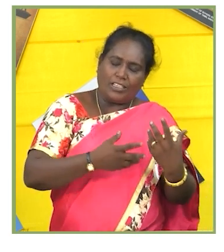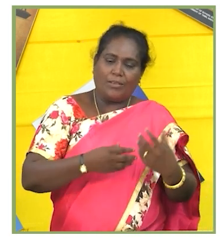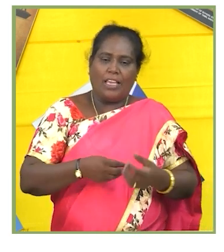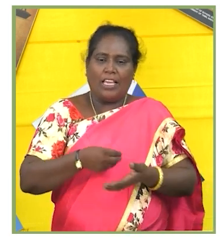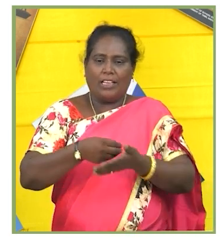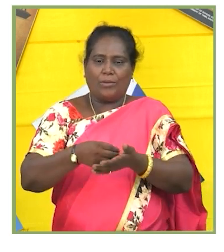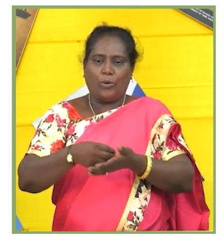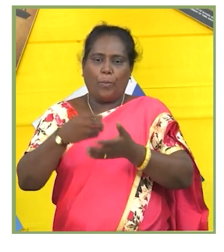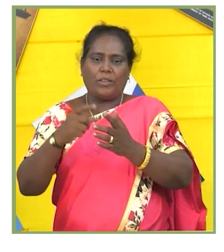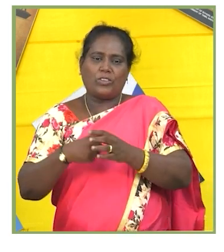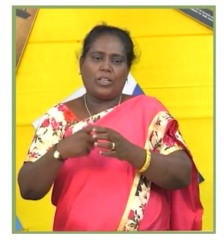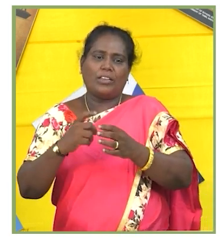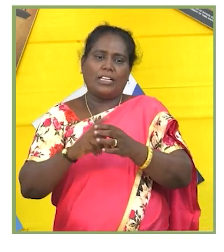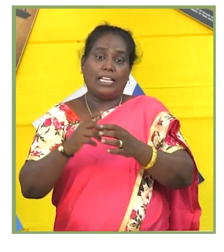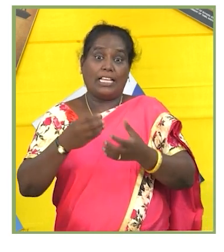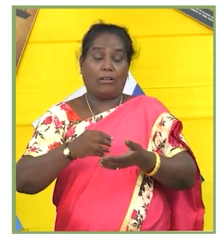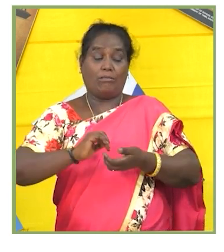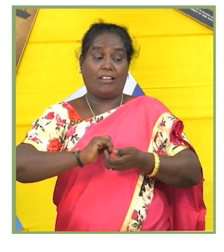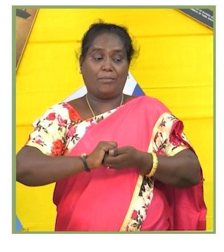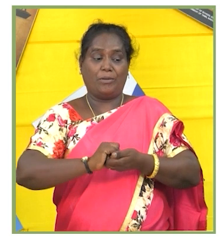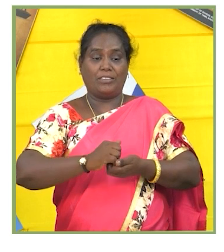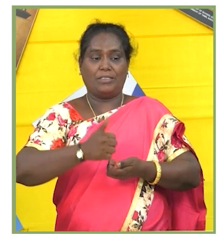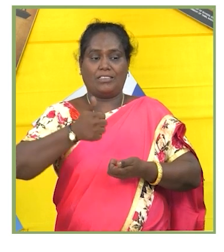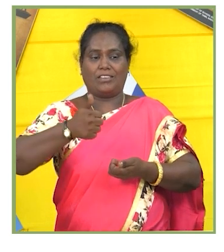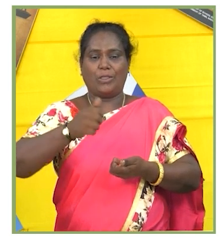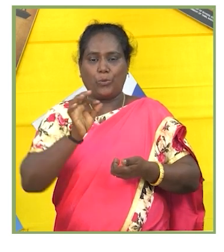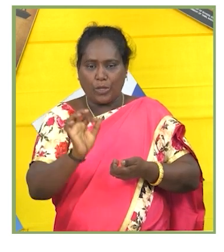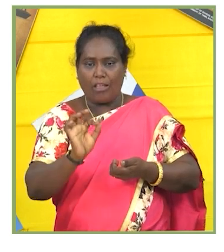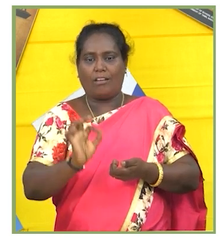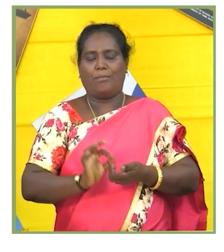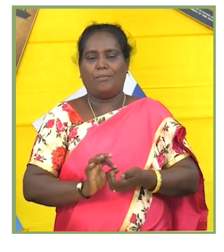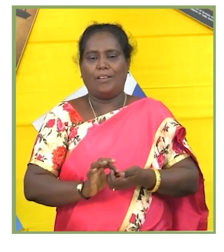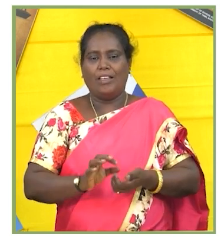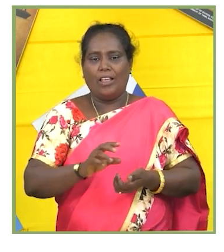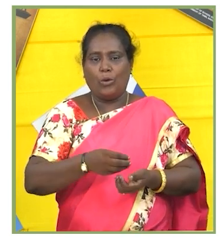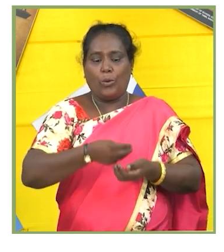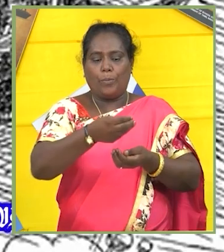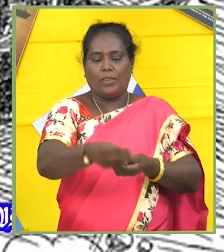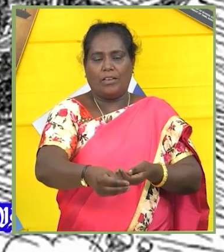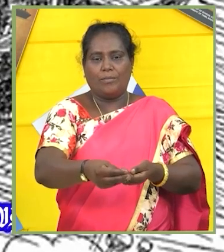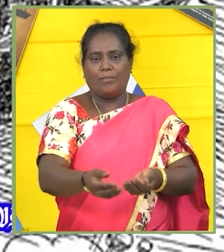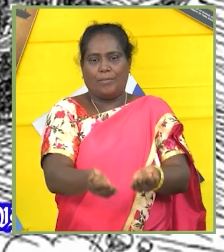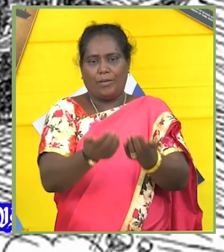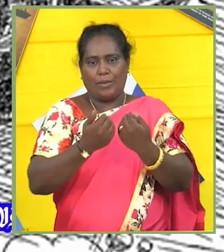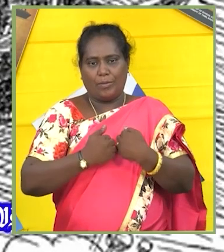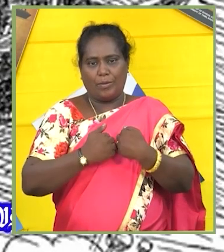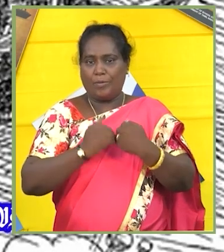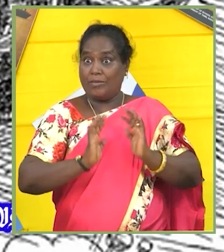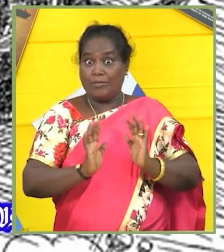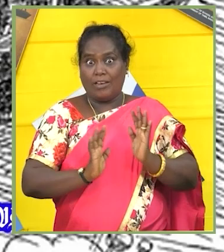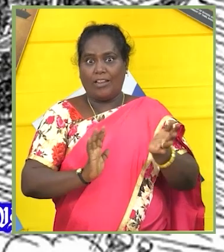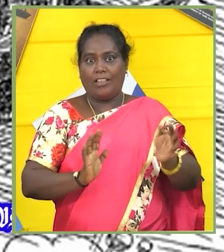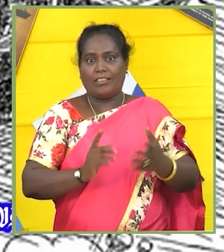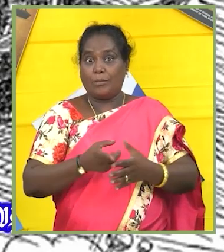உயிர் நீர்த்து பிசிராந்தையாரும் கோப்பெருஞ்சோழனும் நட்பிற்கு மிகச்சிறந்த உதாரணமாக திகழ்ந்தவர்கள். கொடுப்பதிலும்